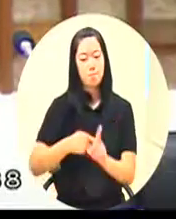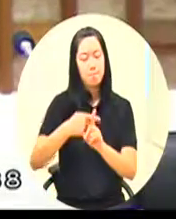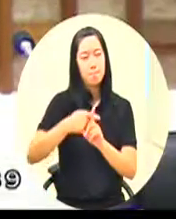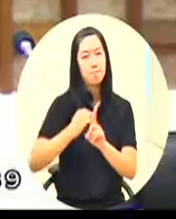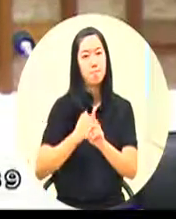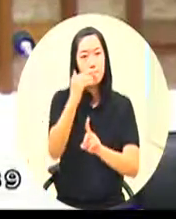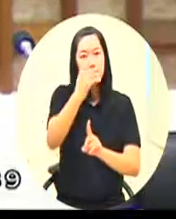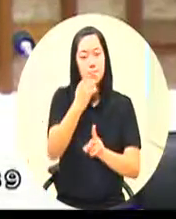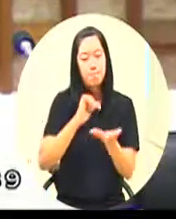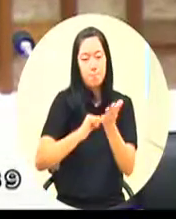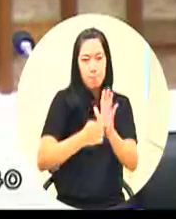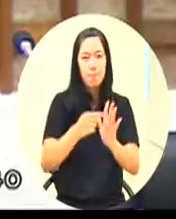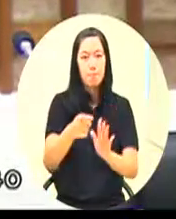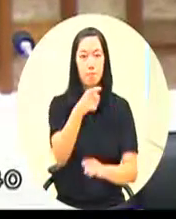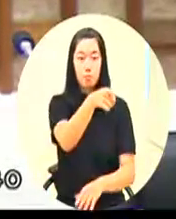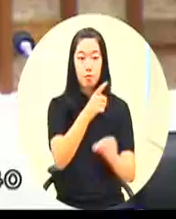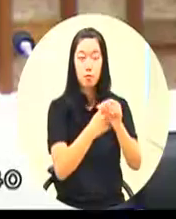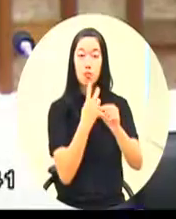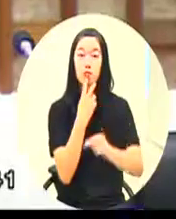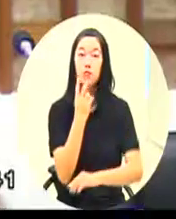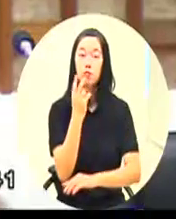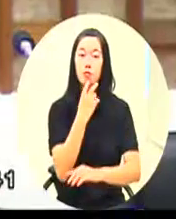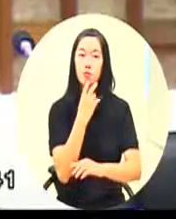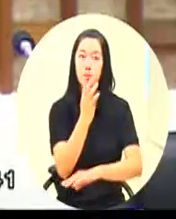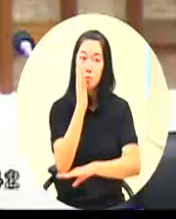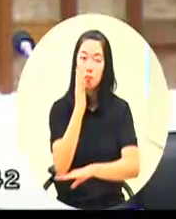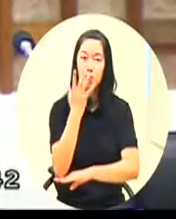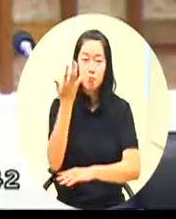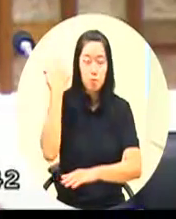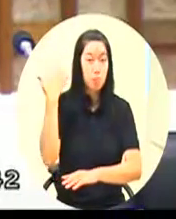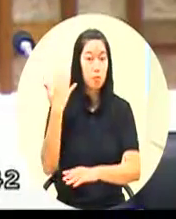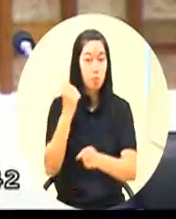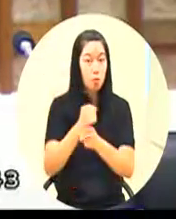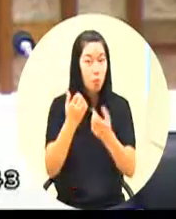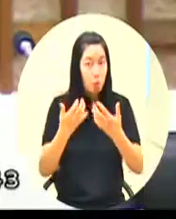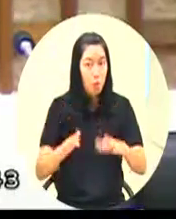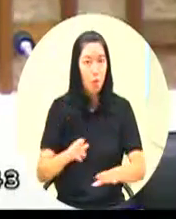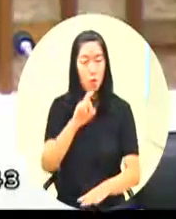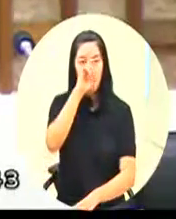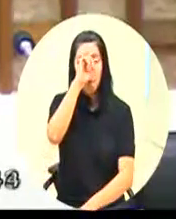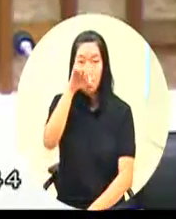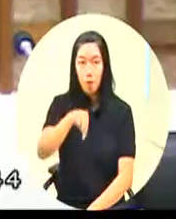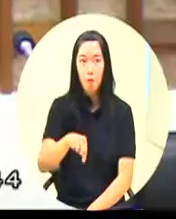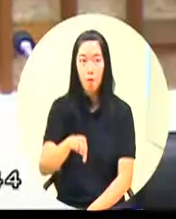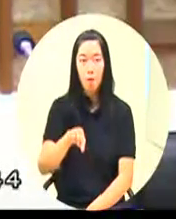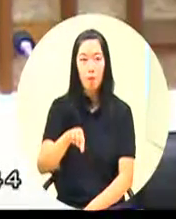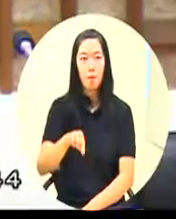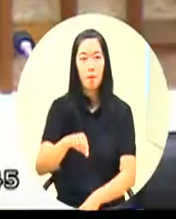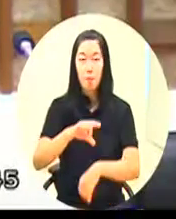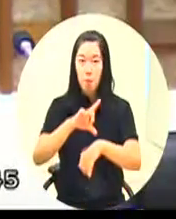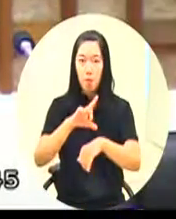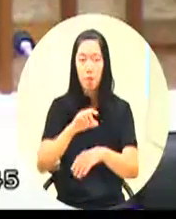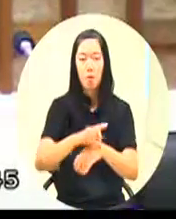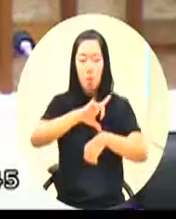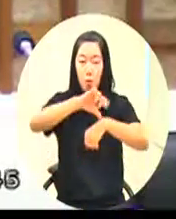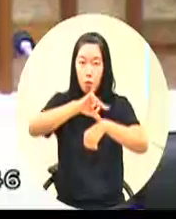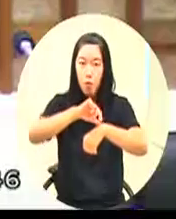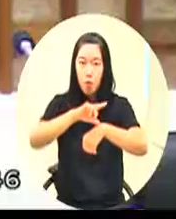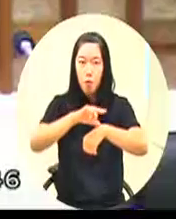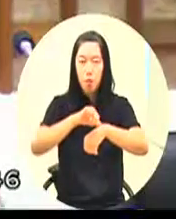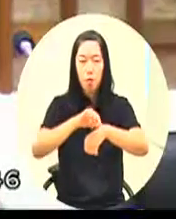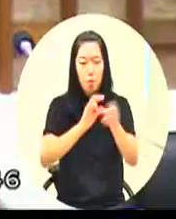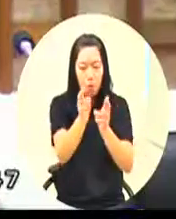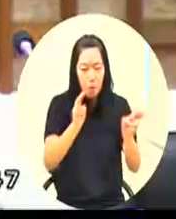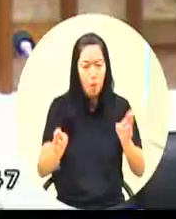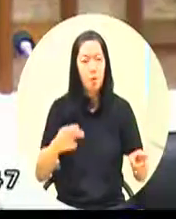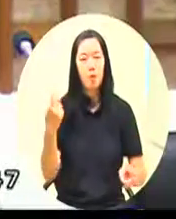哦，我在想局长在中央哦，在曾经也做过，希望在这个整个的时间调度跟经费的一